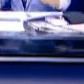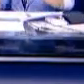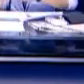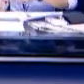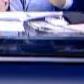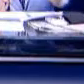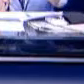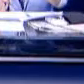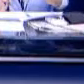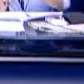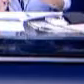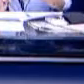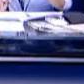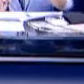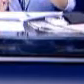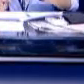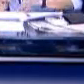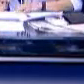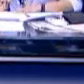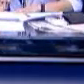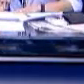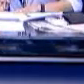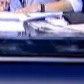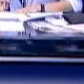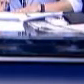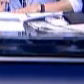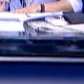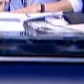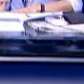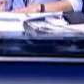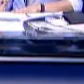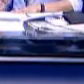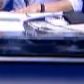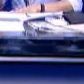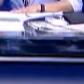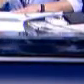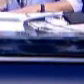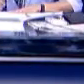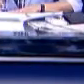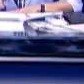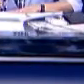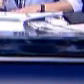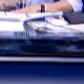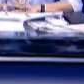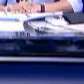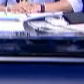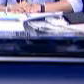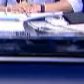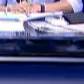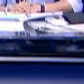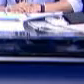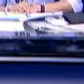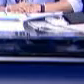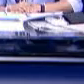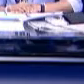เดี๋ยวลืมตัวเพราะว่าหลังจากเบรกนี ้มันลำบากมากไปเนี่ยจันกบจะดูร้อยข่าวยับเย็นเนี่ย จะมีข่าวคังคกบางบอนฮะ เดี๋ยวสัก